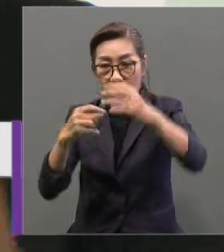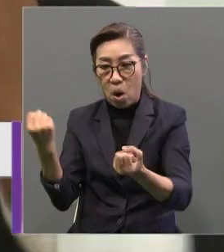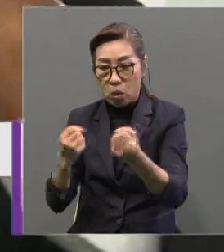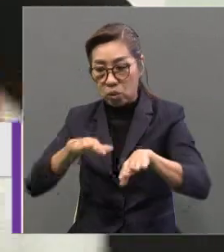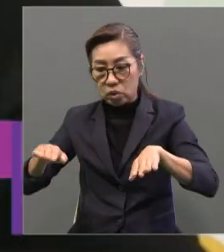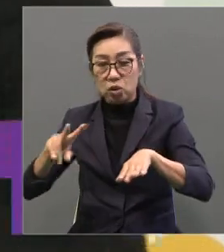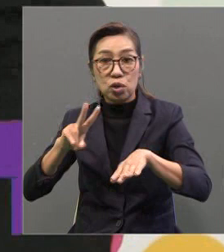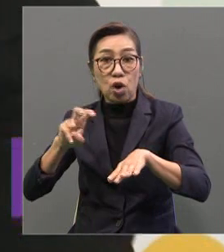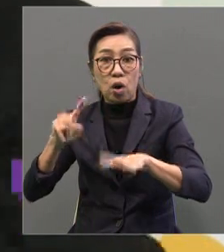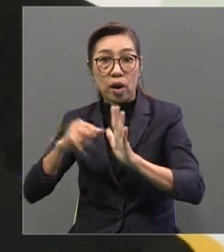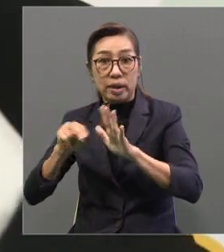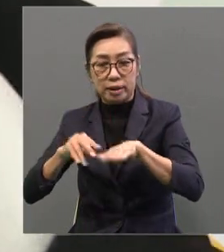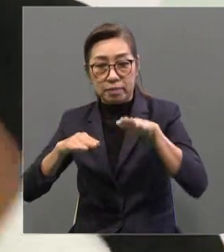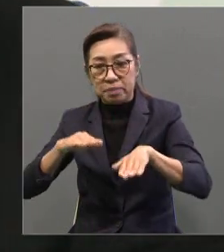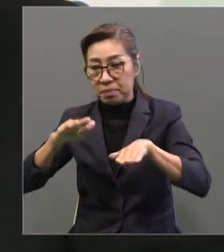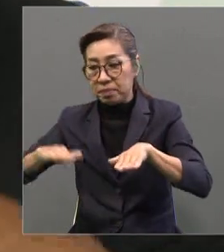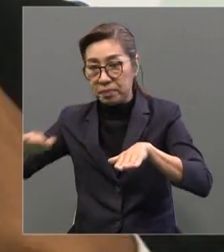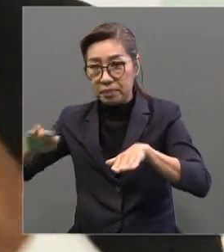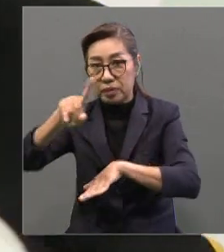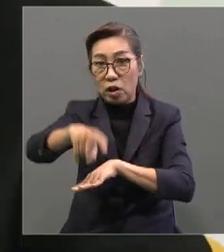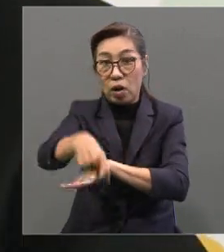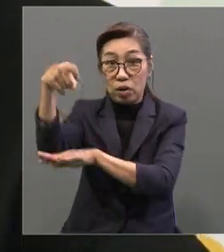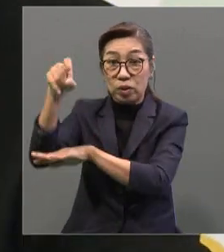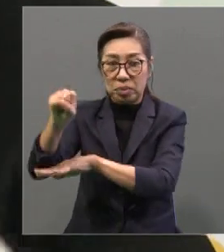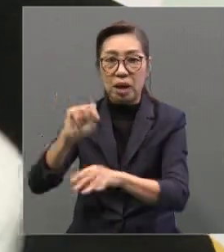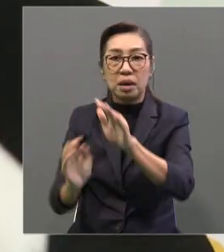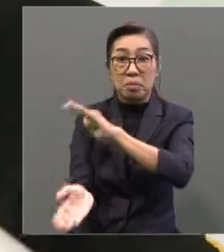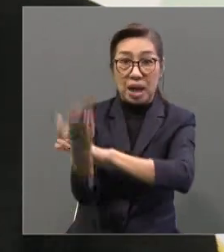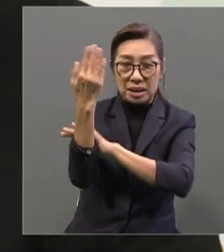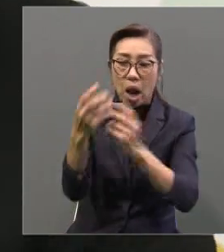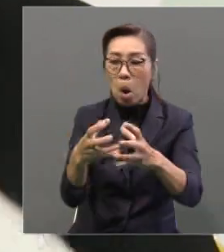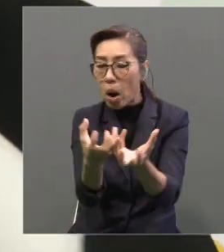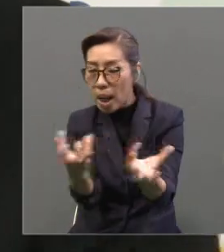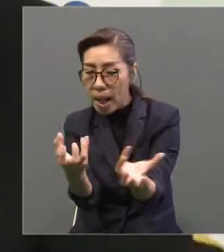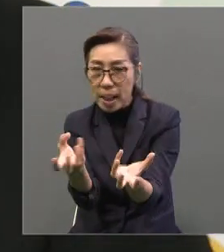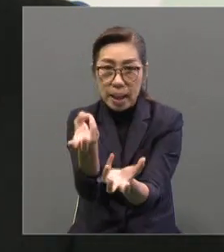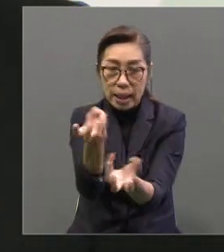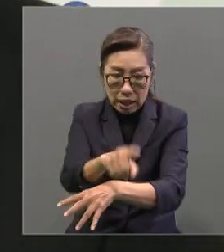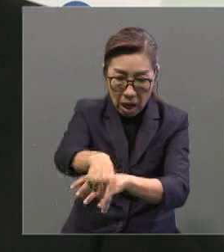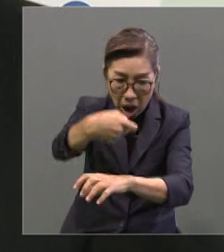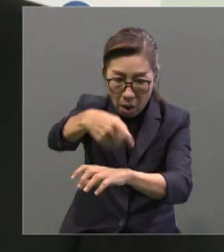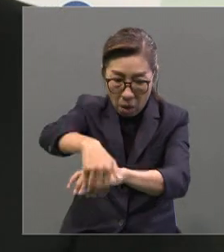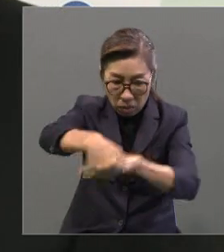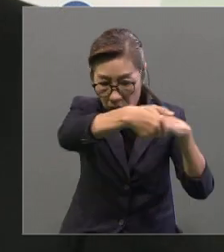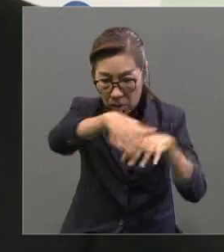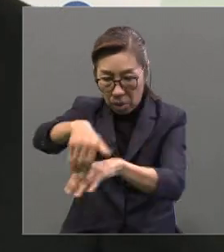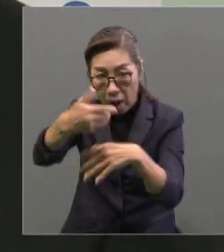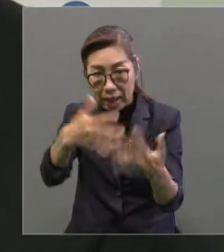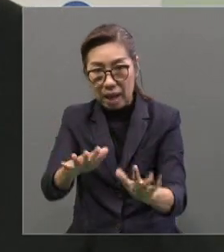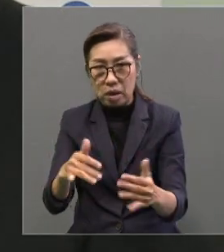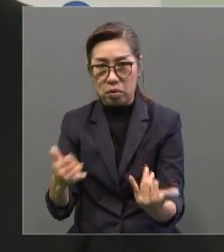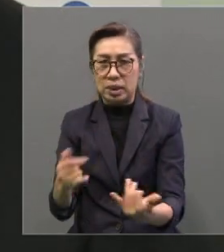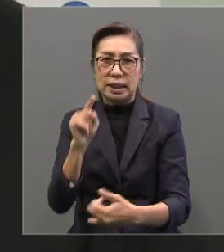เข้าไปวางตำแหน่งต่างๆแล้วก็เมื่อเช้าก็เริ่มยกชิ้นเล็กที่สุดออกแล้วแล้วก็เริ่มมีการยกออกแล้วในวันนี้เนี่ยคิดว่านายยกตั